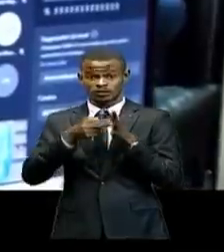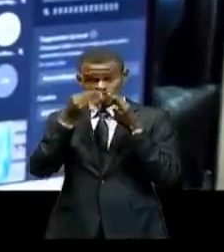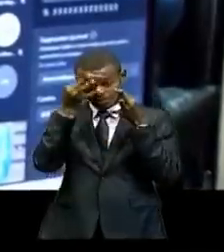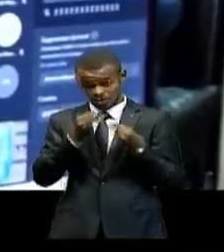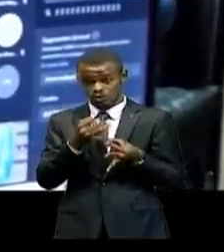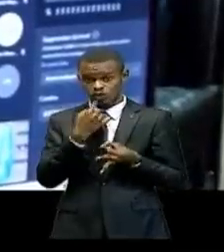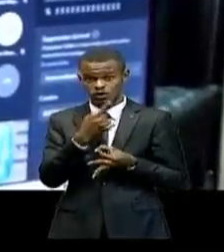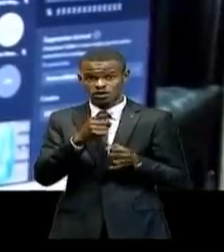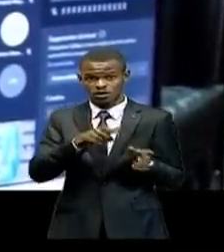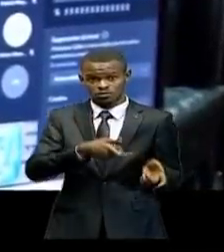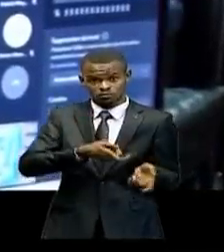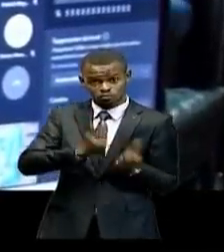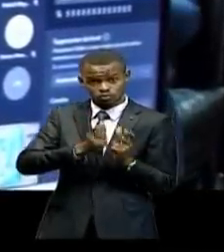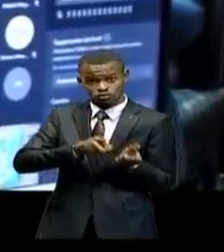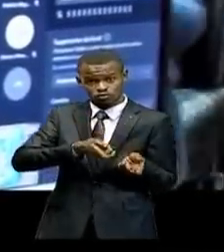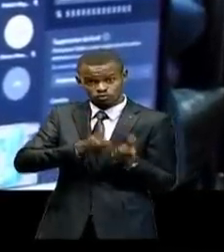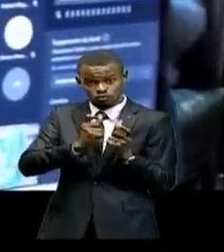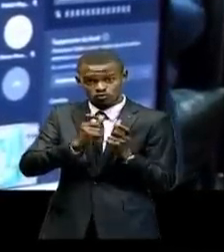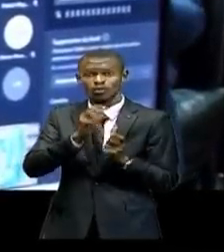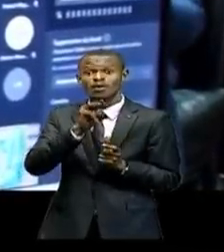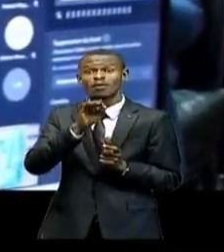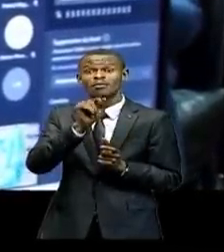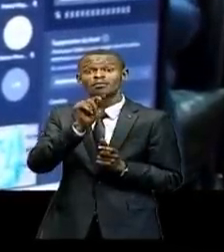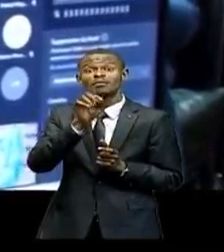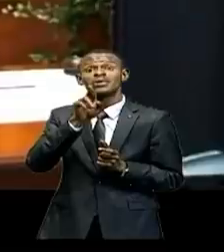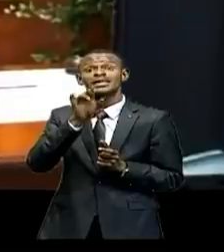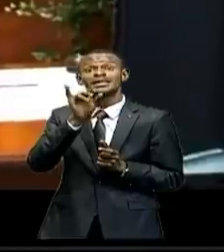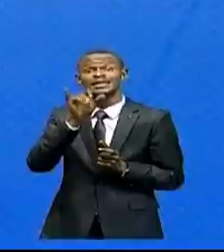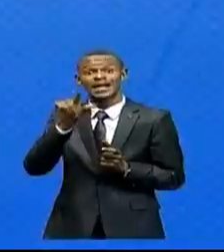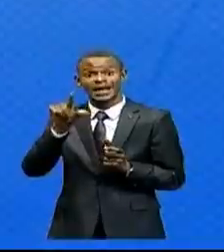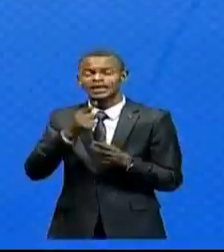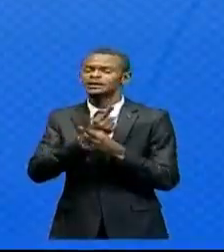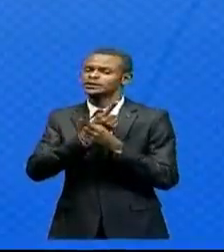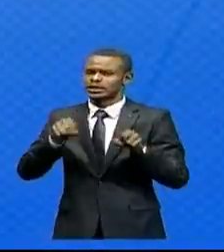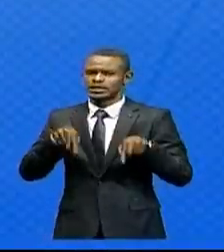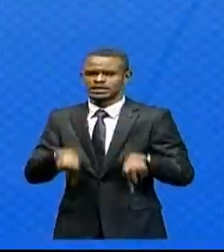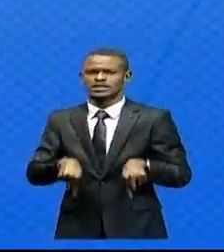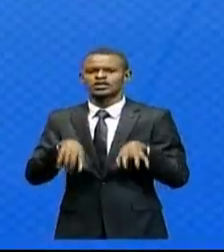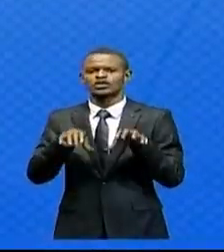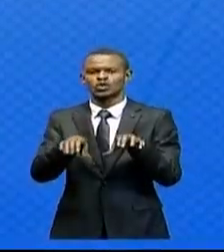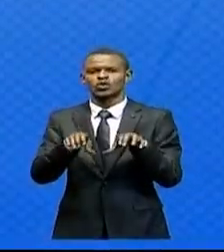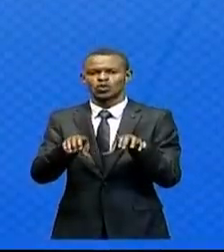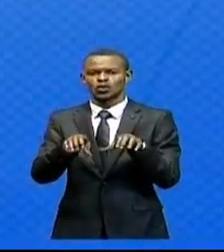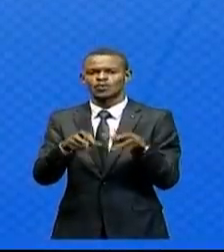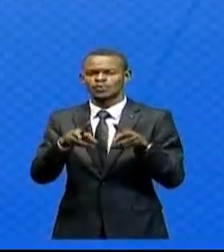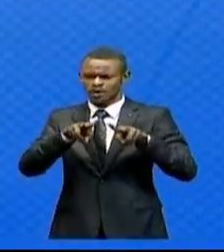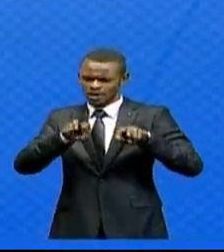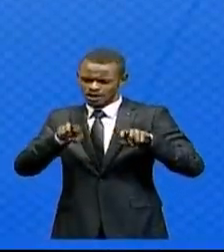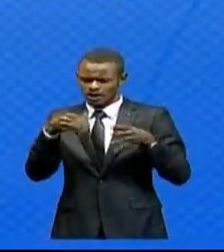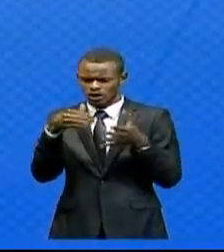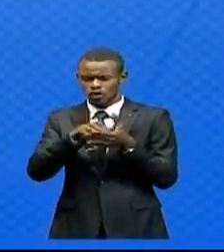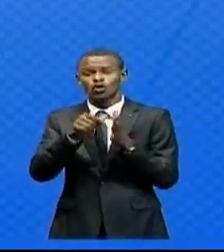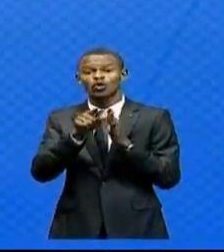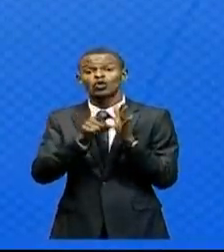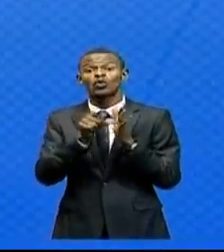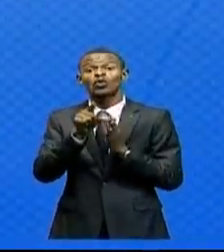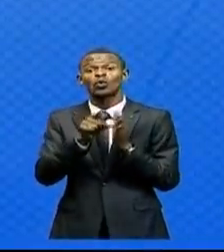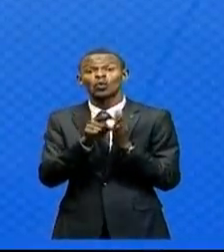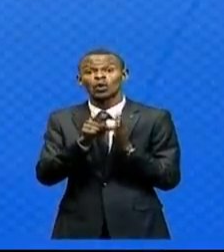démocratique du Congo en révisant notamment les textes réglementaires en la matière et les mécanismes de